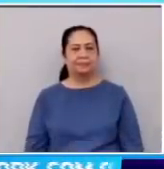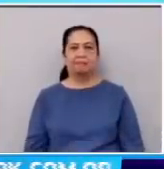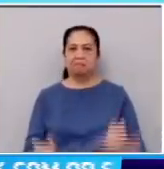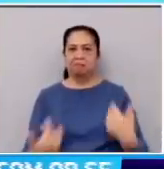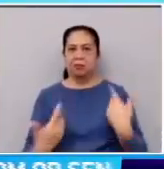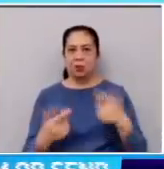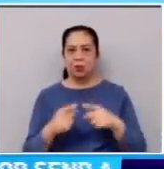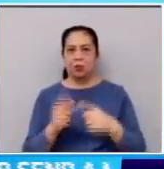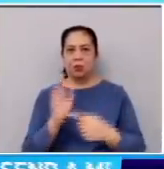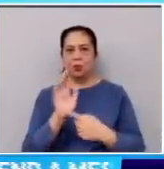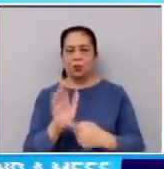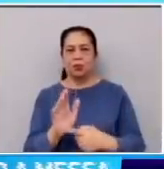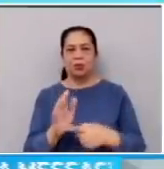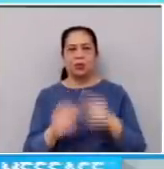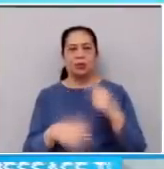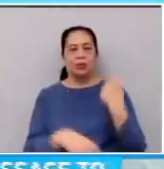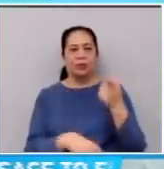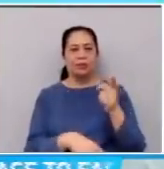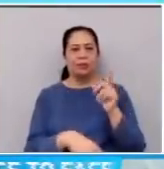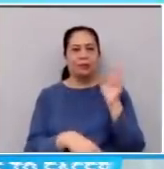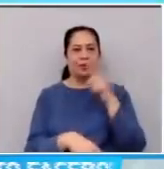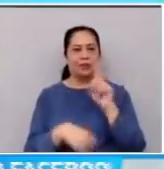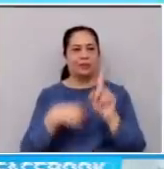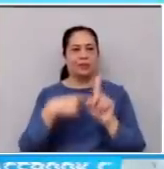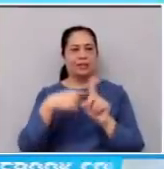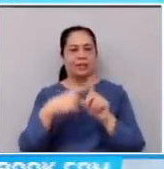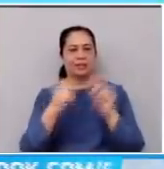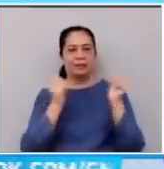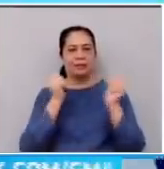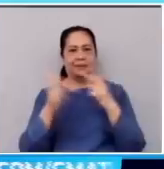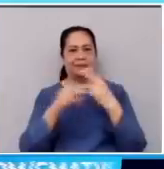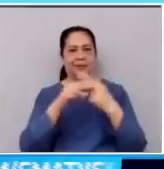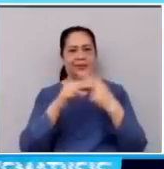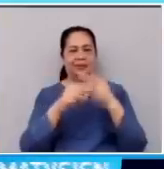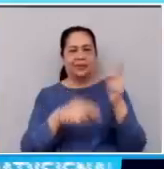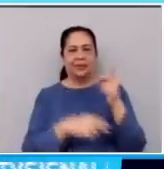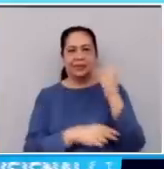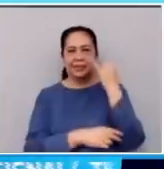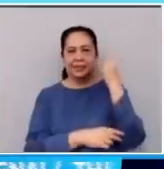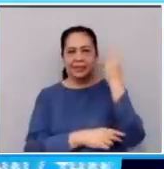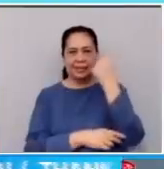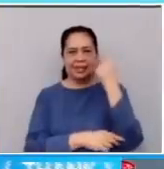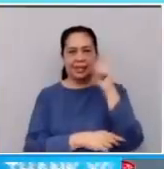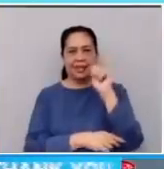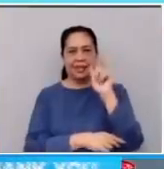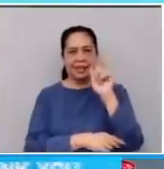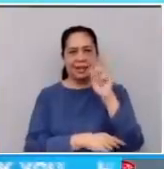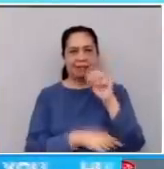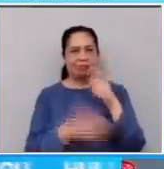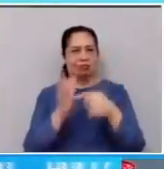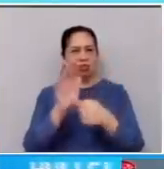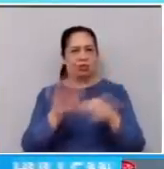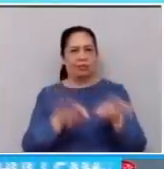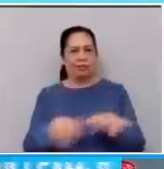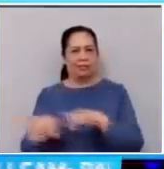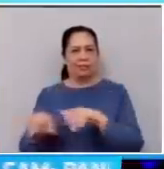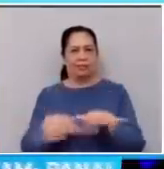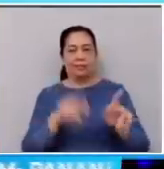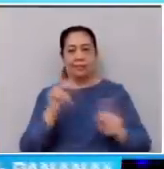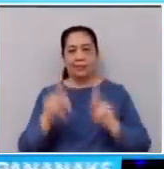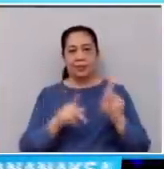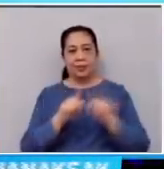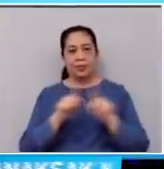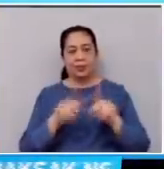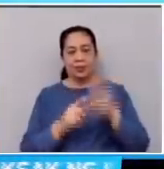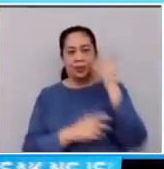False Positive star si Yan Lim na umawit at pinakita ang kanyang piano skills. Nagperform din ang Dubai